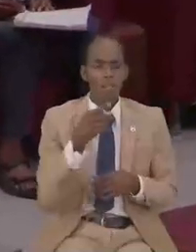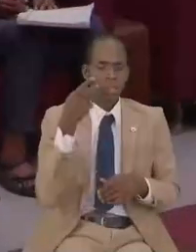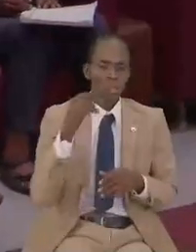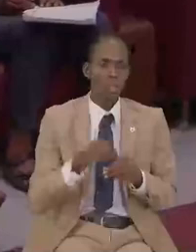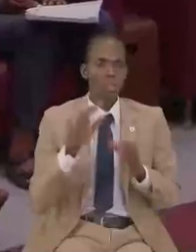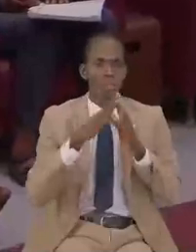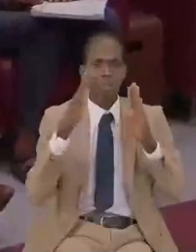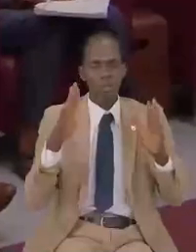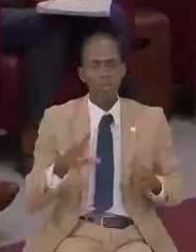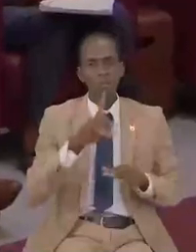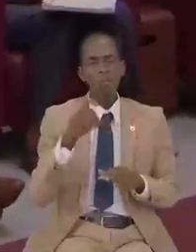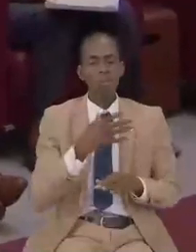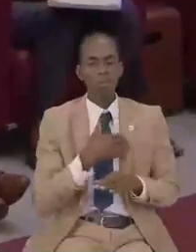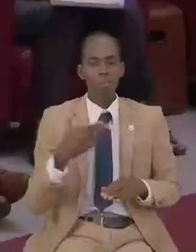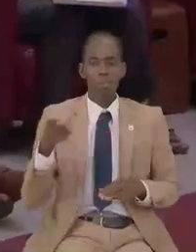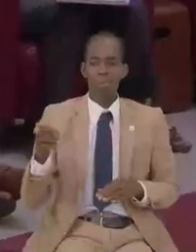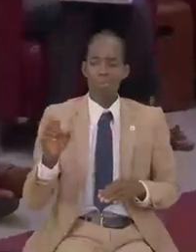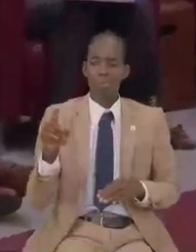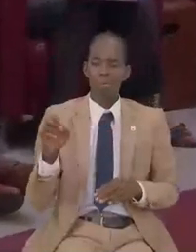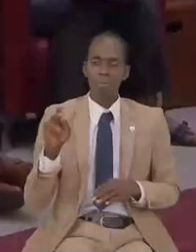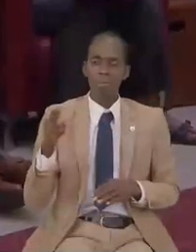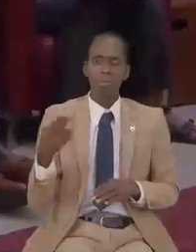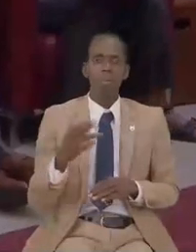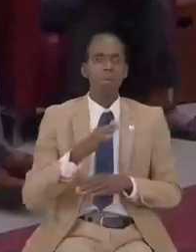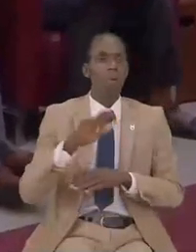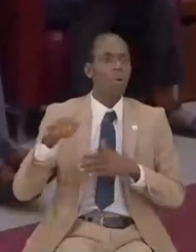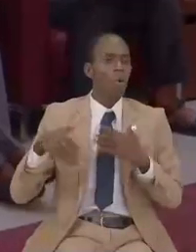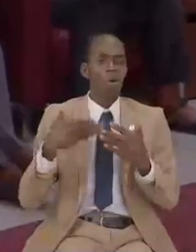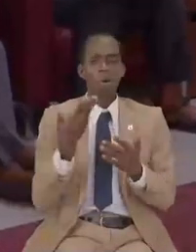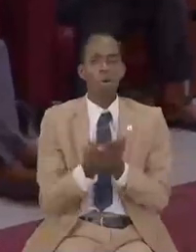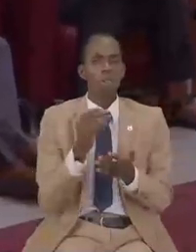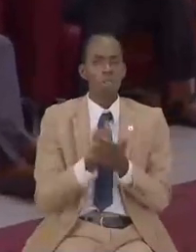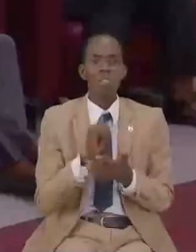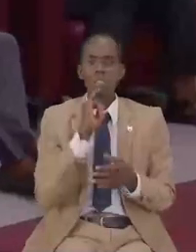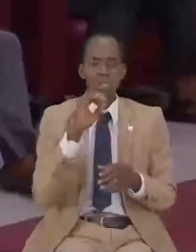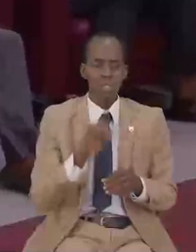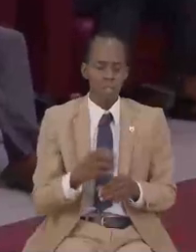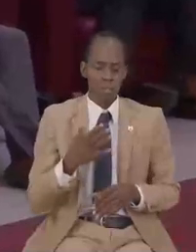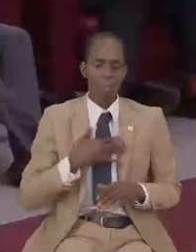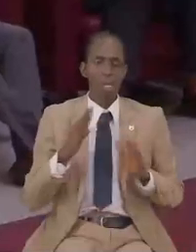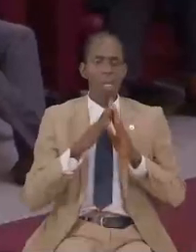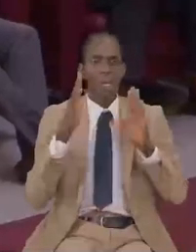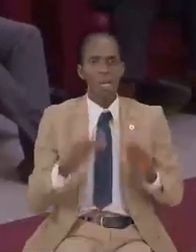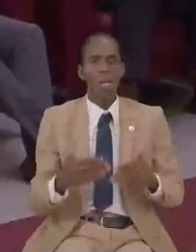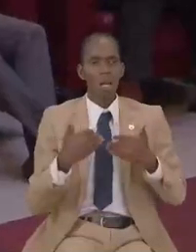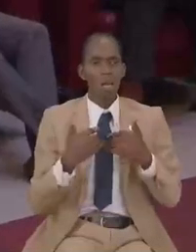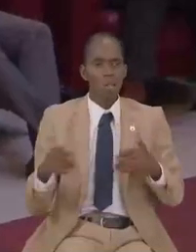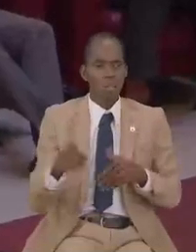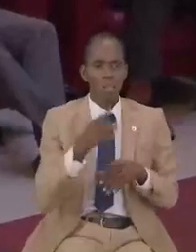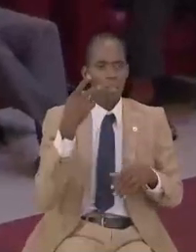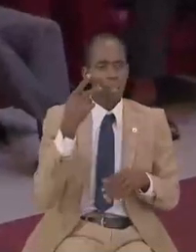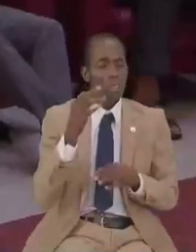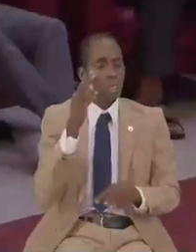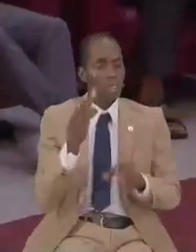maison? Et Ézéchia répondit, ils ont vu tout ce qui est dans ma maison. Il n'y a rien dans